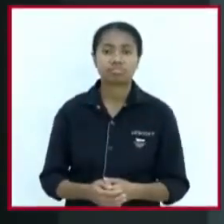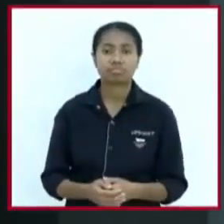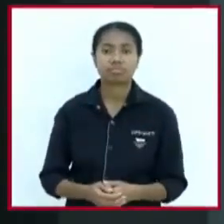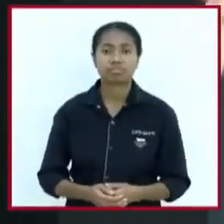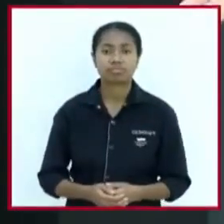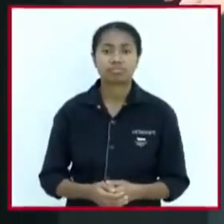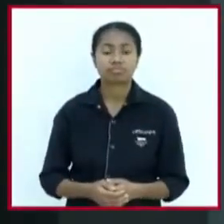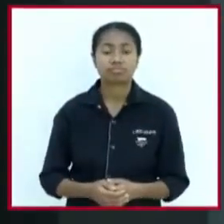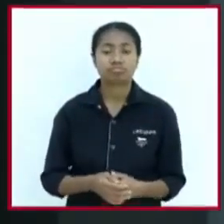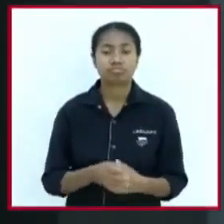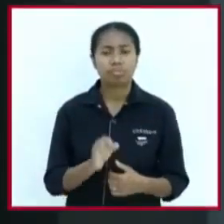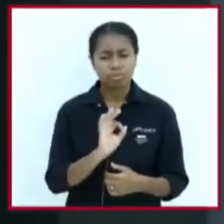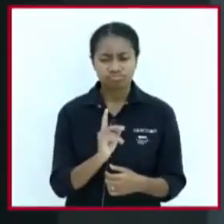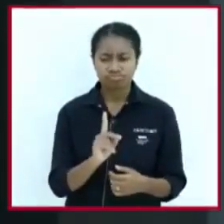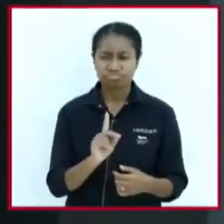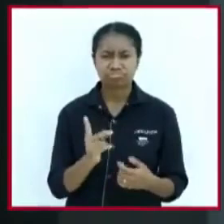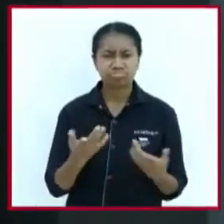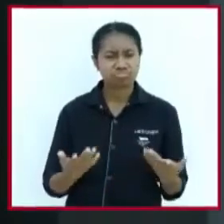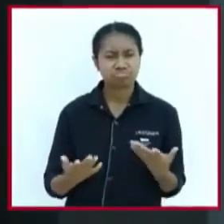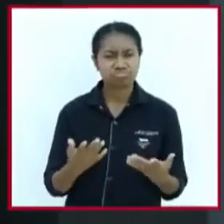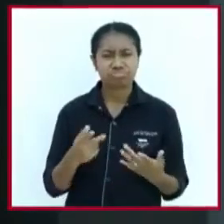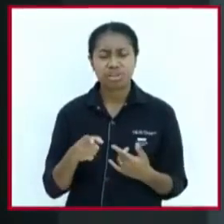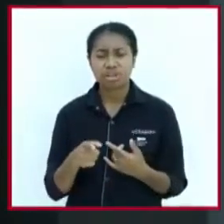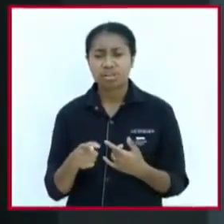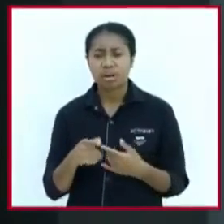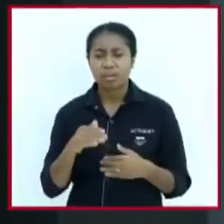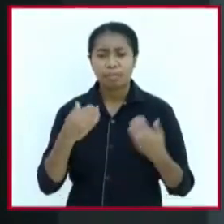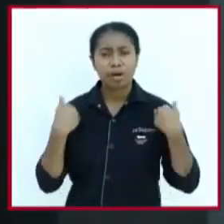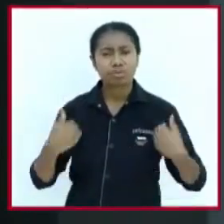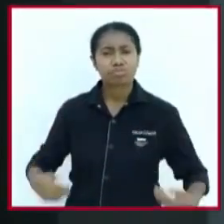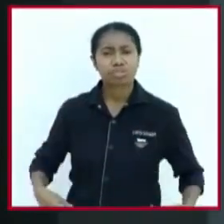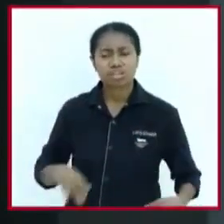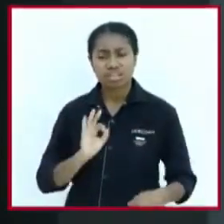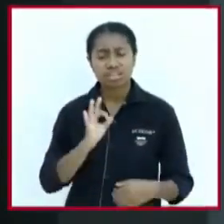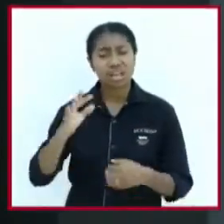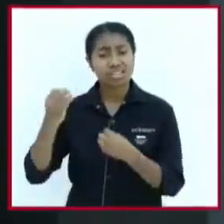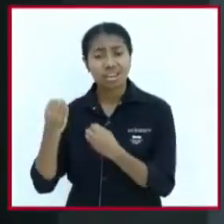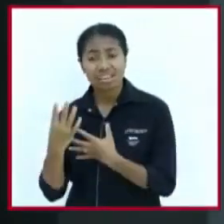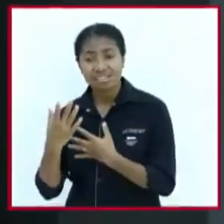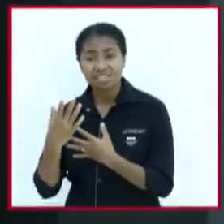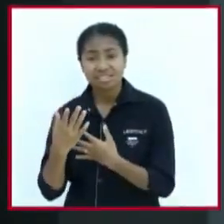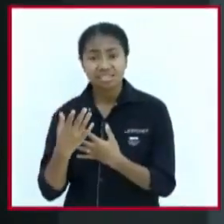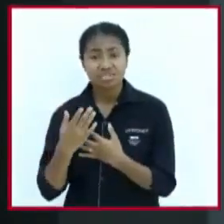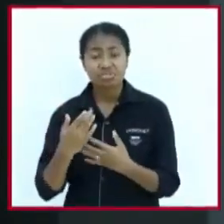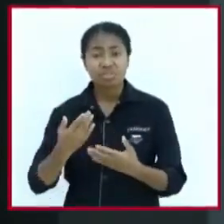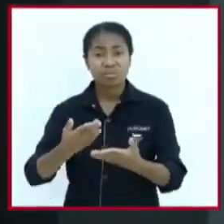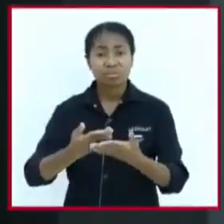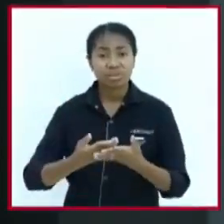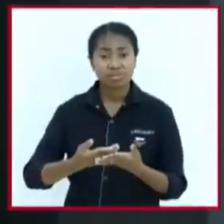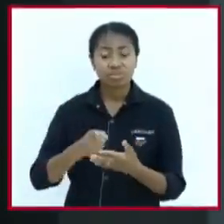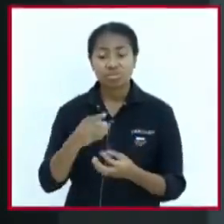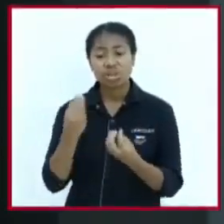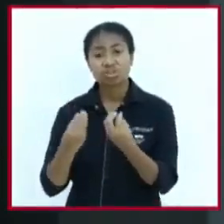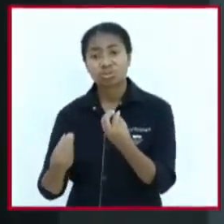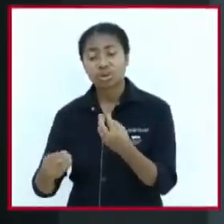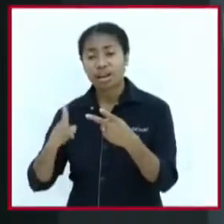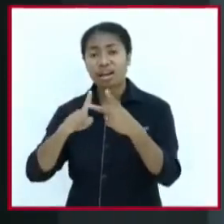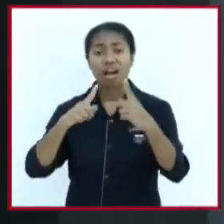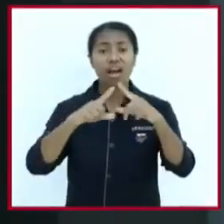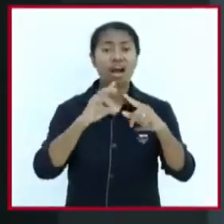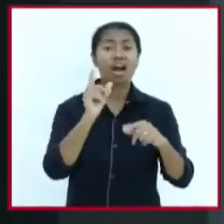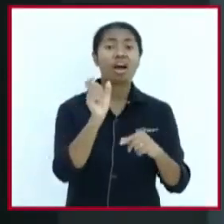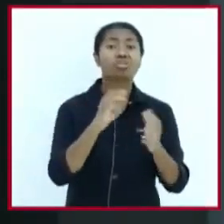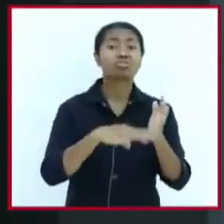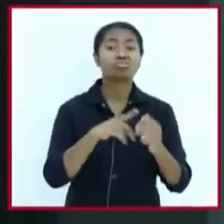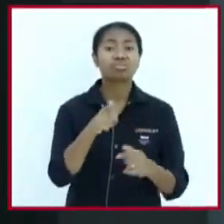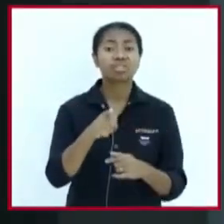di mana mungkin manusia tidak jelas ini dituntut sebagai keturunan Lewi atau anak harum keturunan harum tapi dia jadi